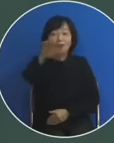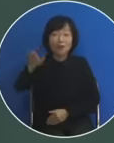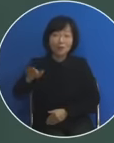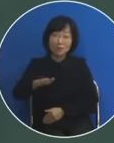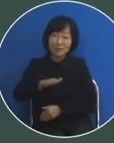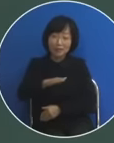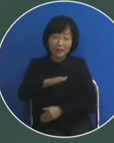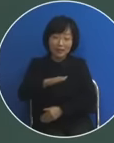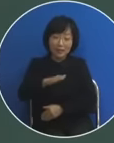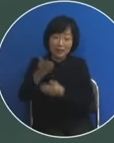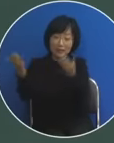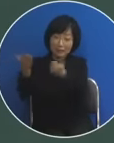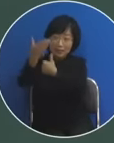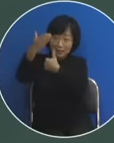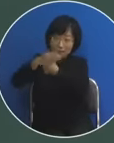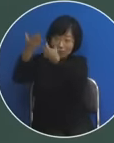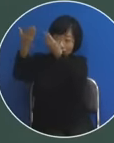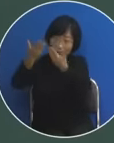하나님이